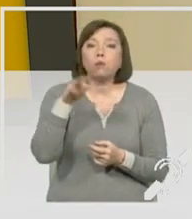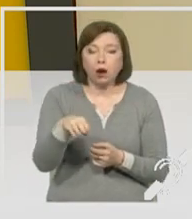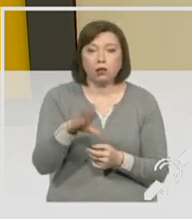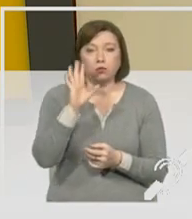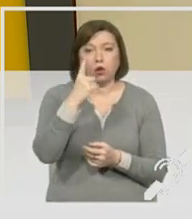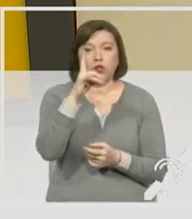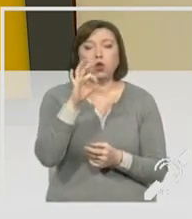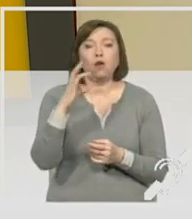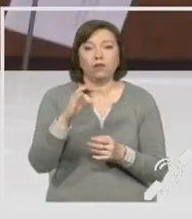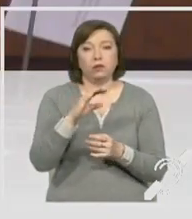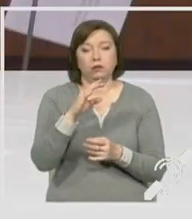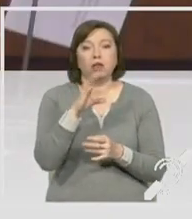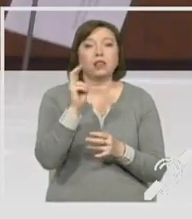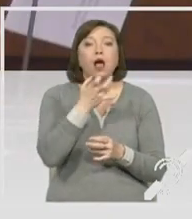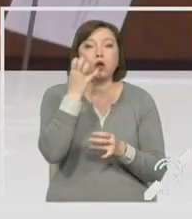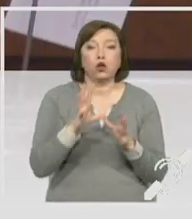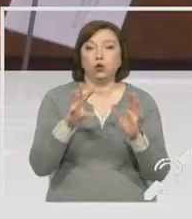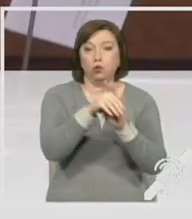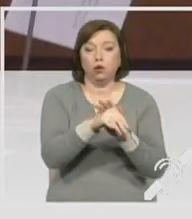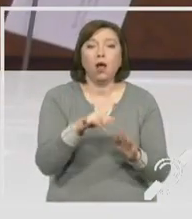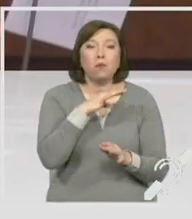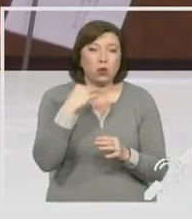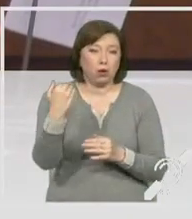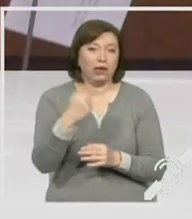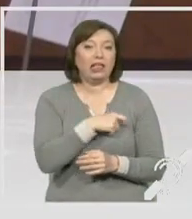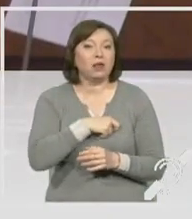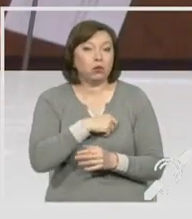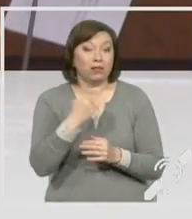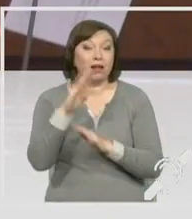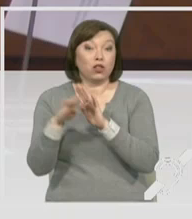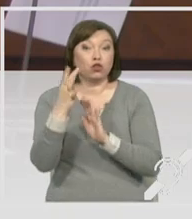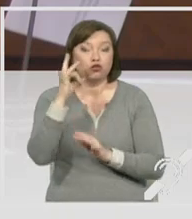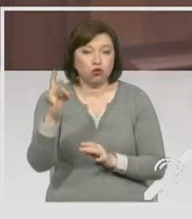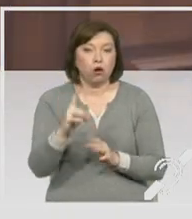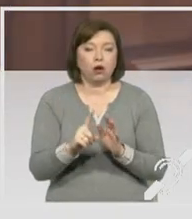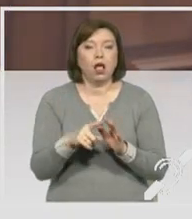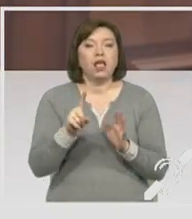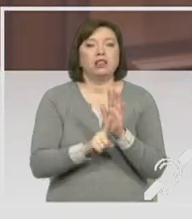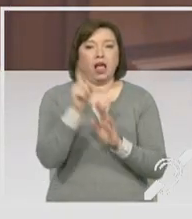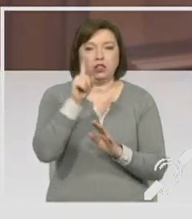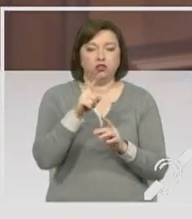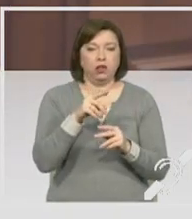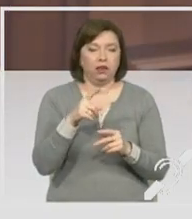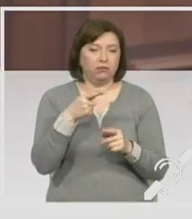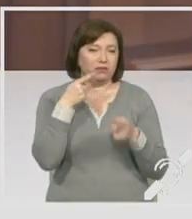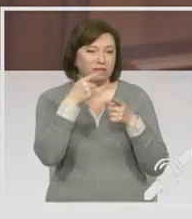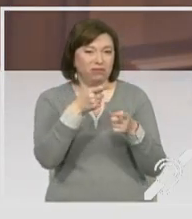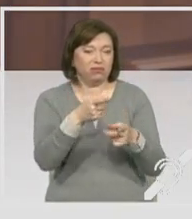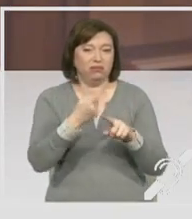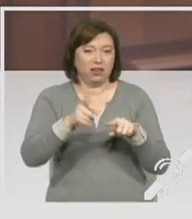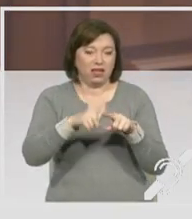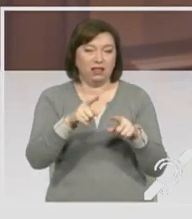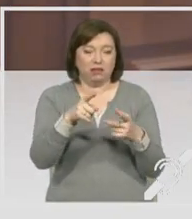un sediu la Curtea de Apel Sud unii deputați apropiați lui șor au încercat să manipuleze pe seama acestui subiect și să distorsioneze